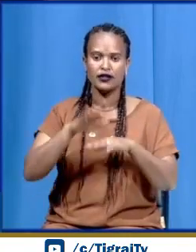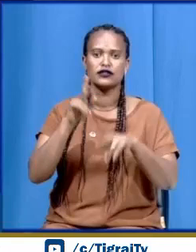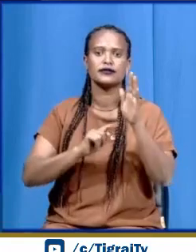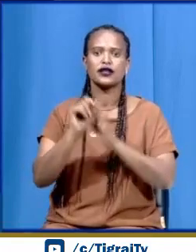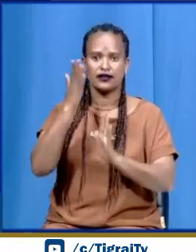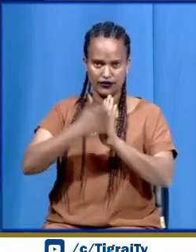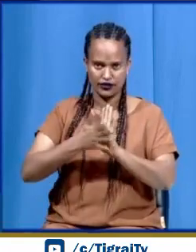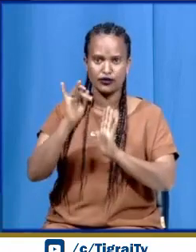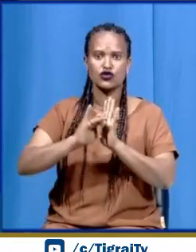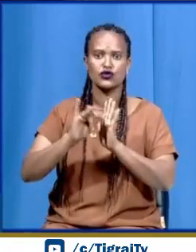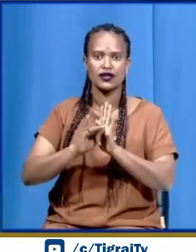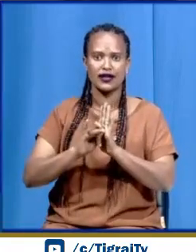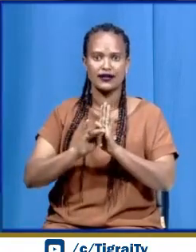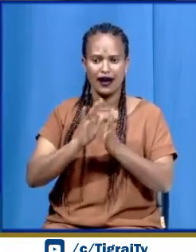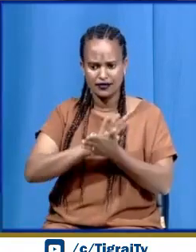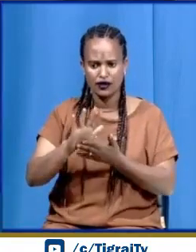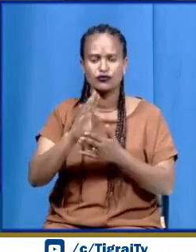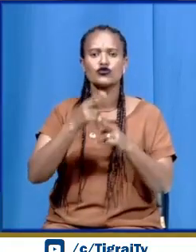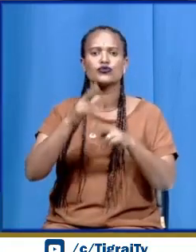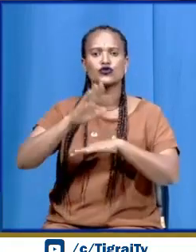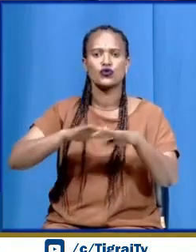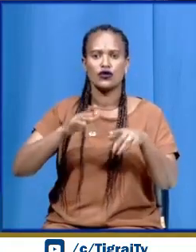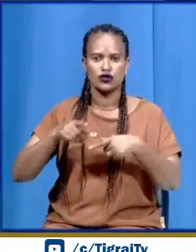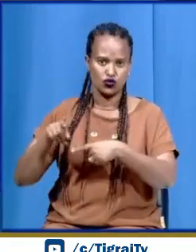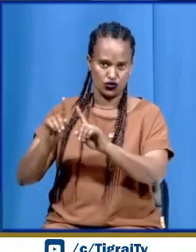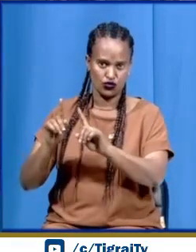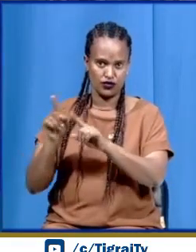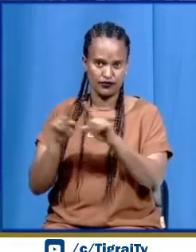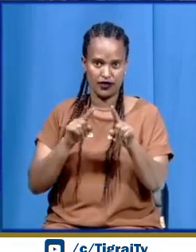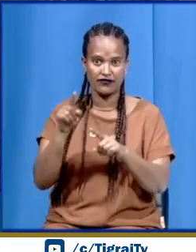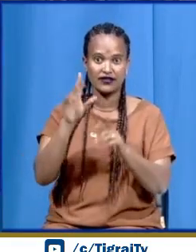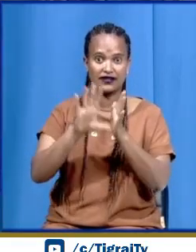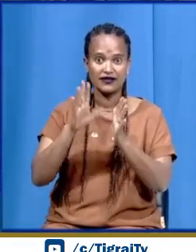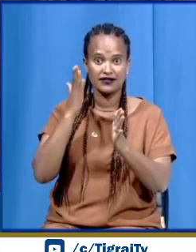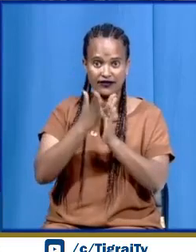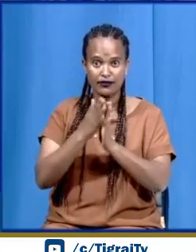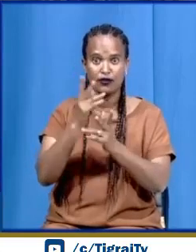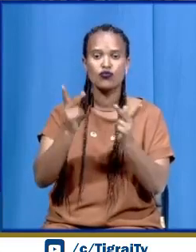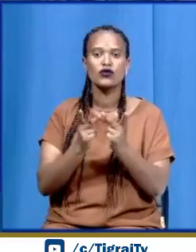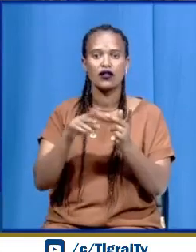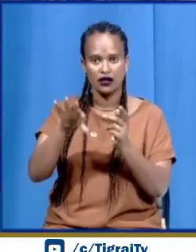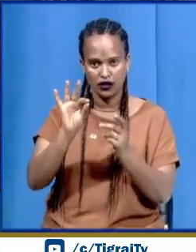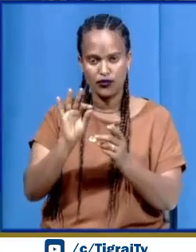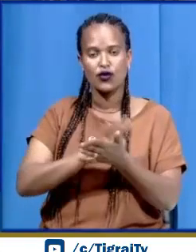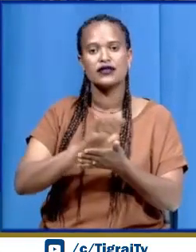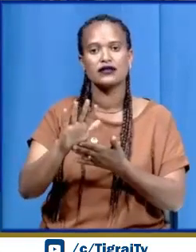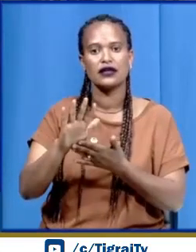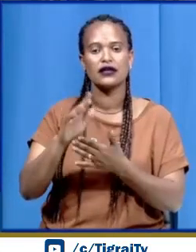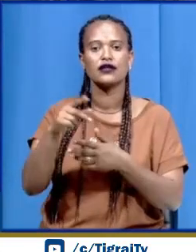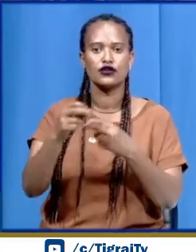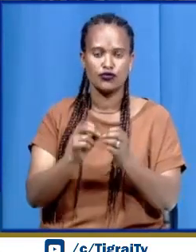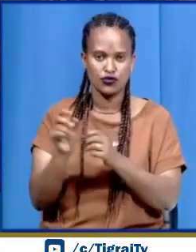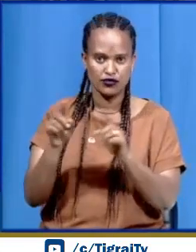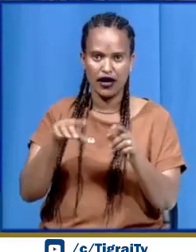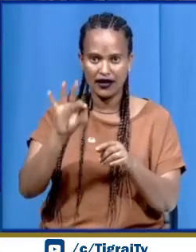ትግራይ ዝተፈፀመ ጀኖሳይድ ኣፃሪው ብሽሙ ክፅውዖ እንተኮይኑ ድማ ኣብቲ ግፍዕ ዝተፈፀመሉ ቦታ ተረኺቡ ከፃሪን እቲ ቢሮ